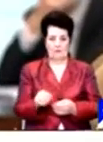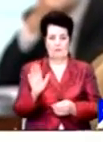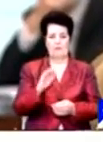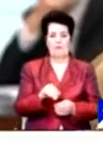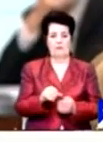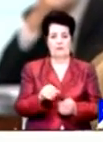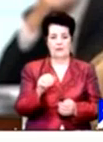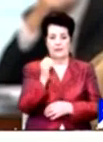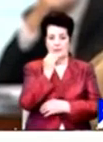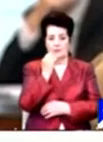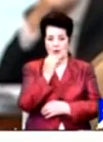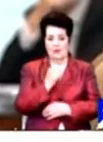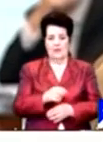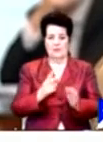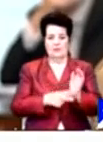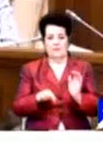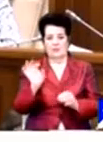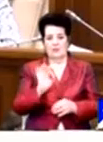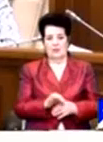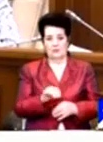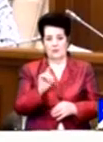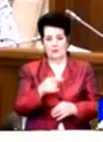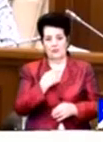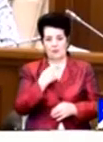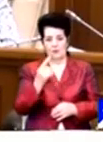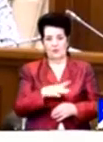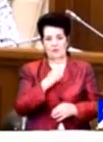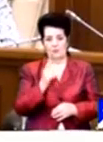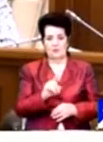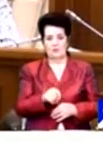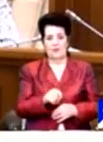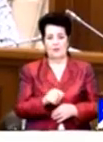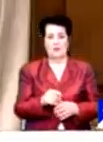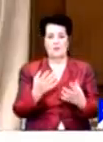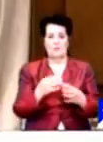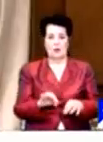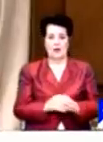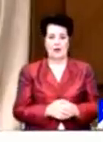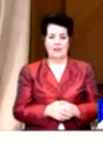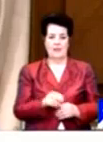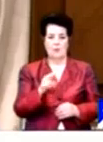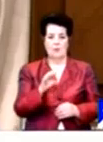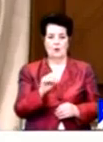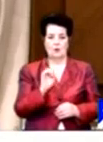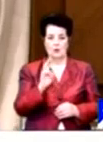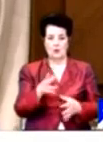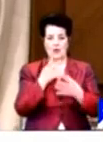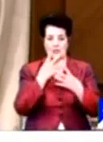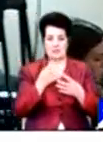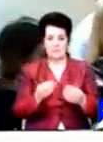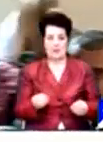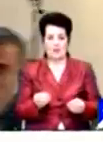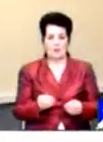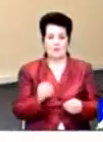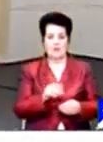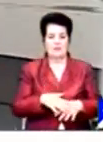în Nisporeni. Mai bine de 70% dintre voturi au fost pentru candidatul democrat. Vladimir Plahotniuc a dispărut din